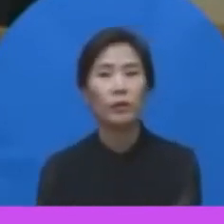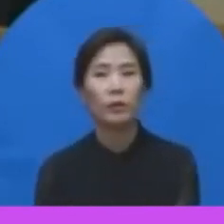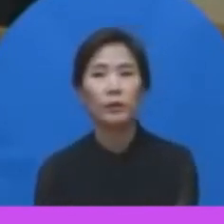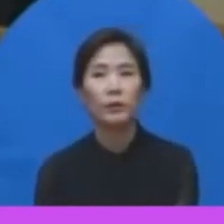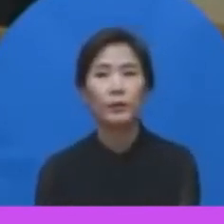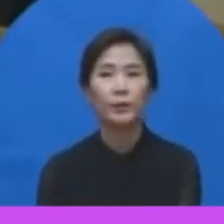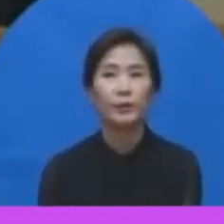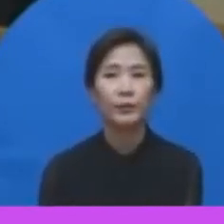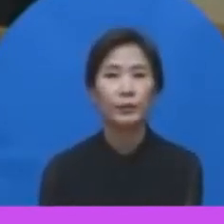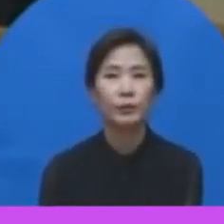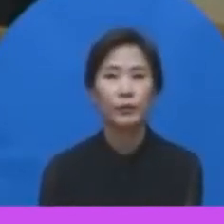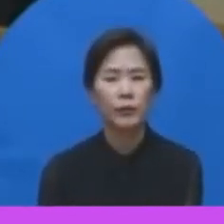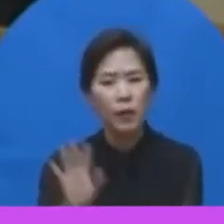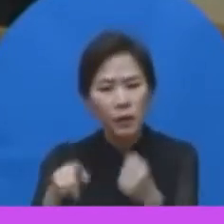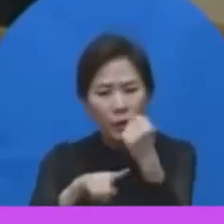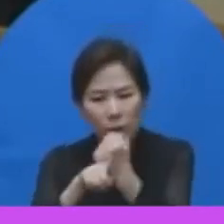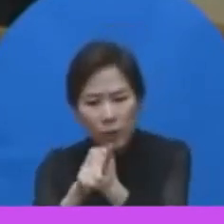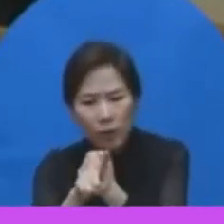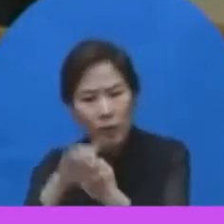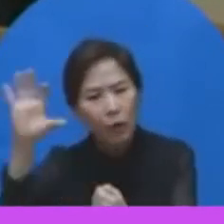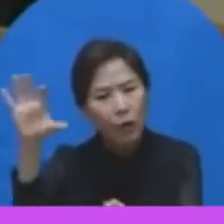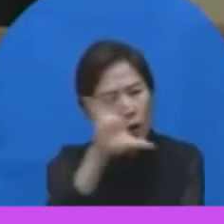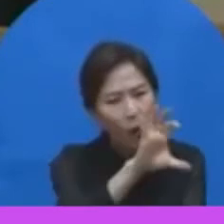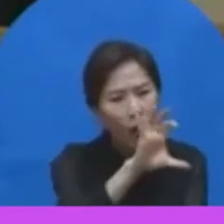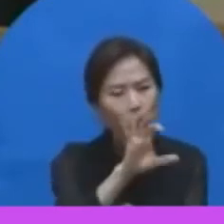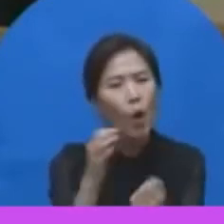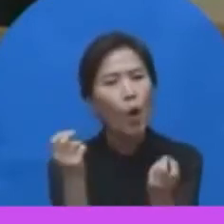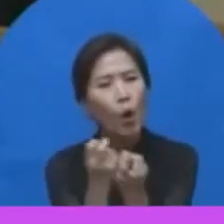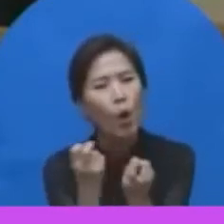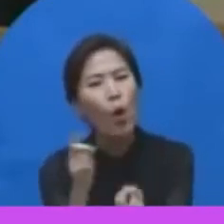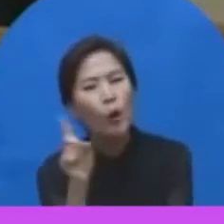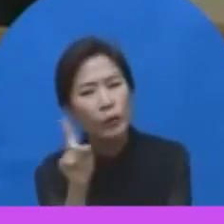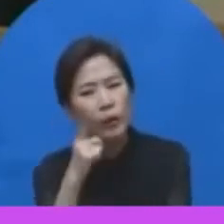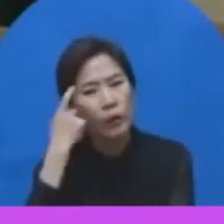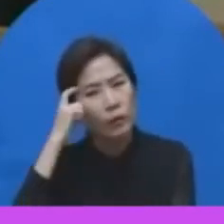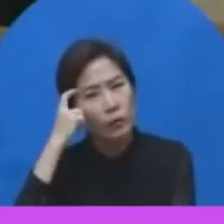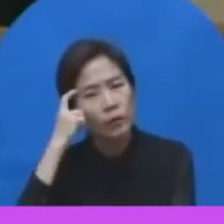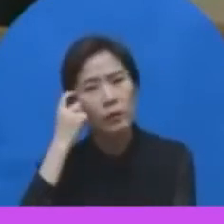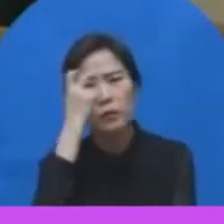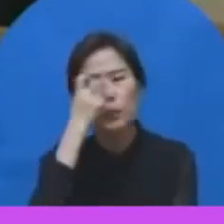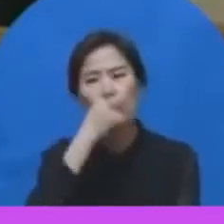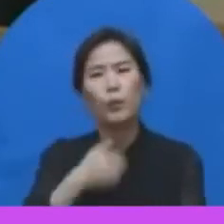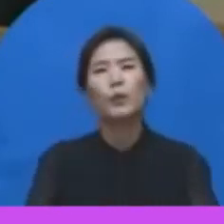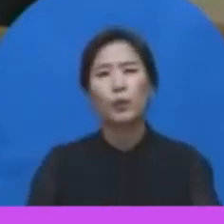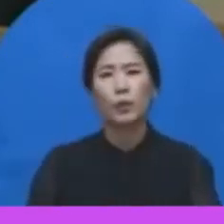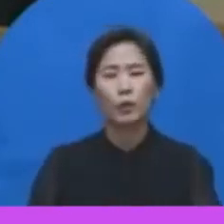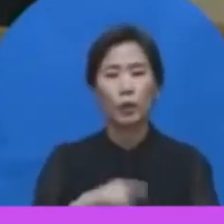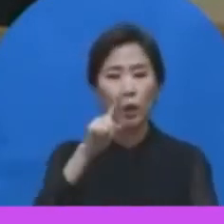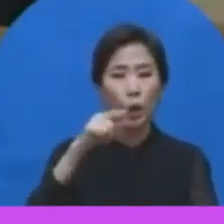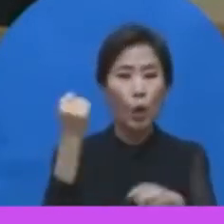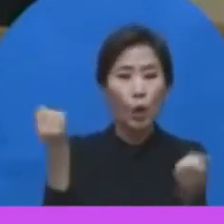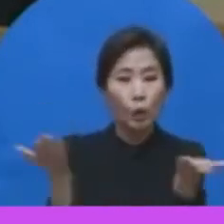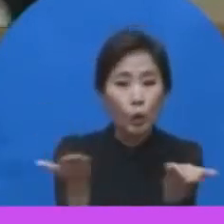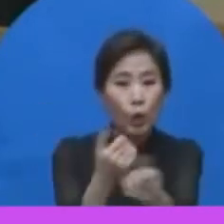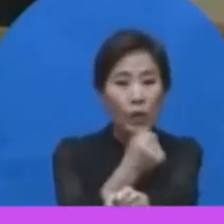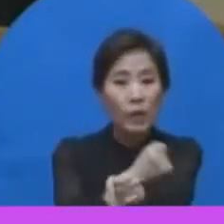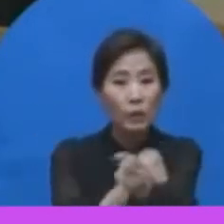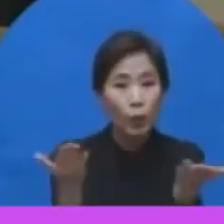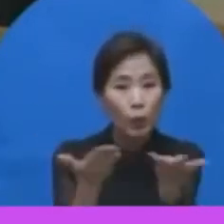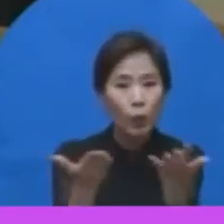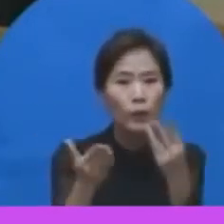어떻게 해석될 것인가, 이런 것들은 한번 볼 필요가 있지 않을까. 그래서 이제 노동 3권에 대해서는